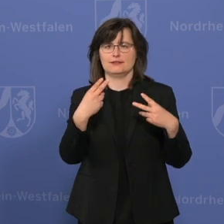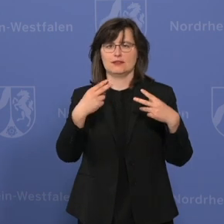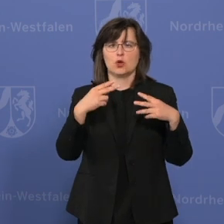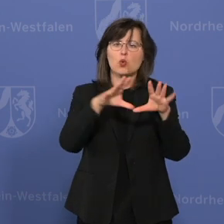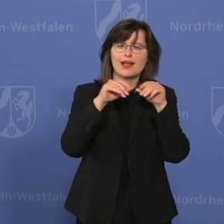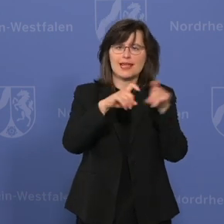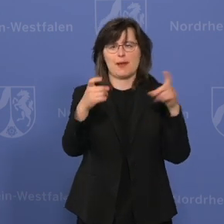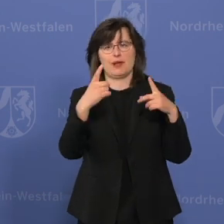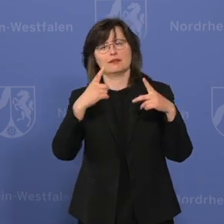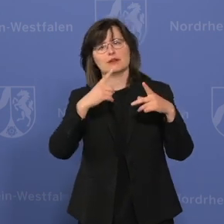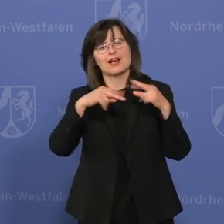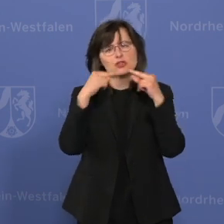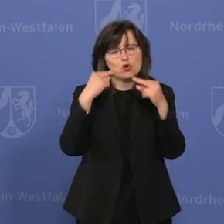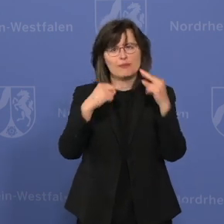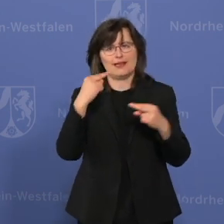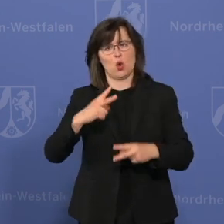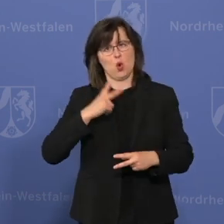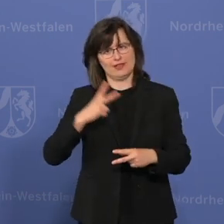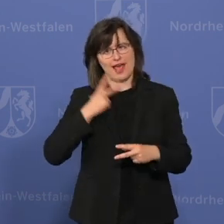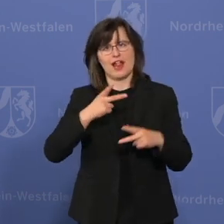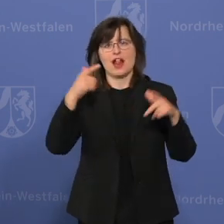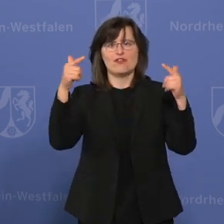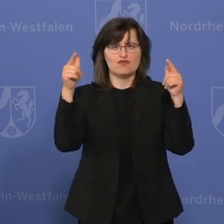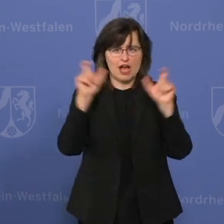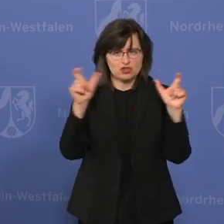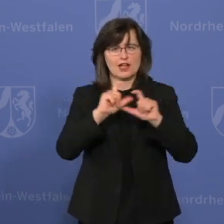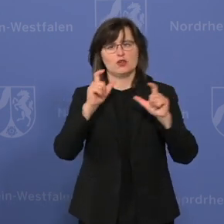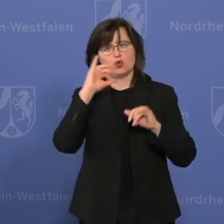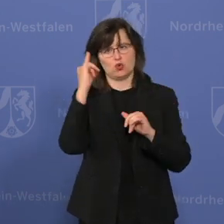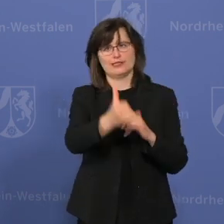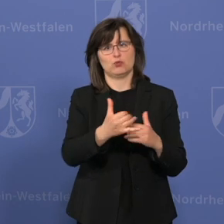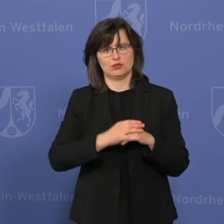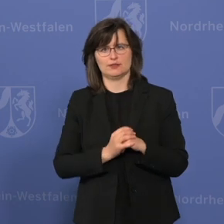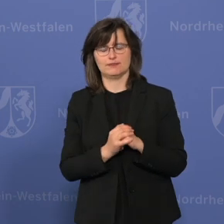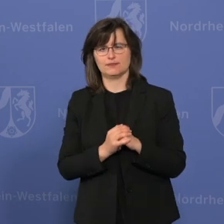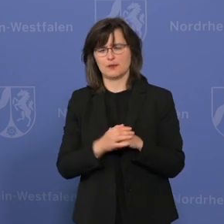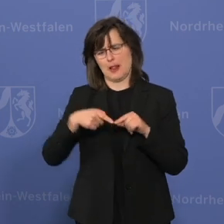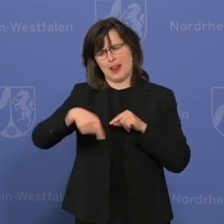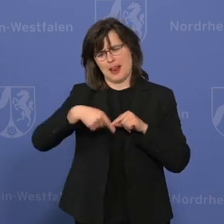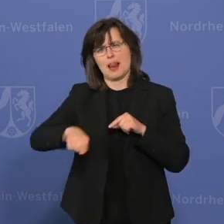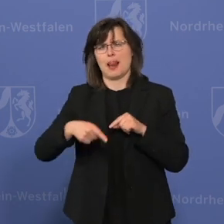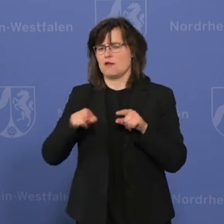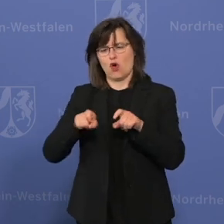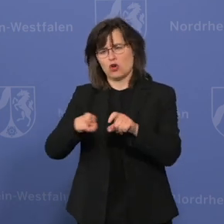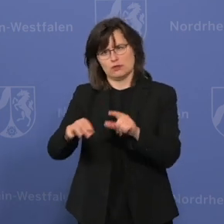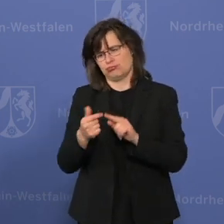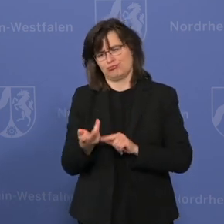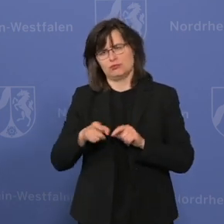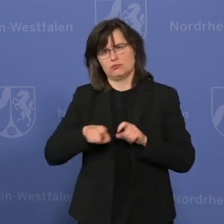Hotellerie, Veranstaltung und Tourismus. Darüber werden wir Sie in den kommenden Tagen und Wochen weiter